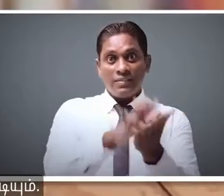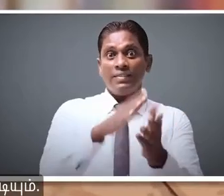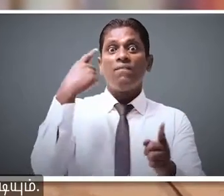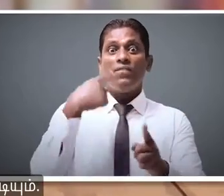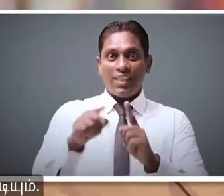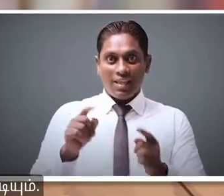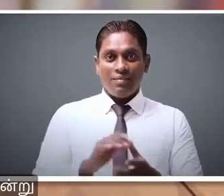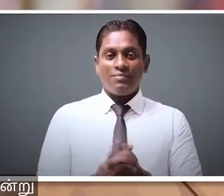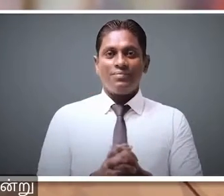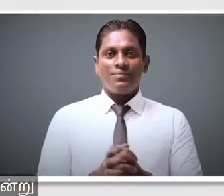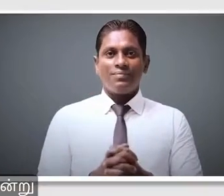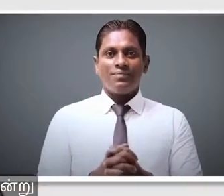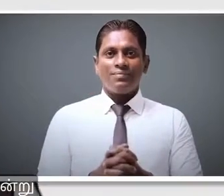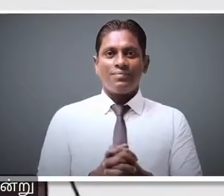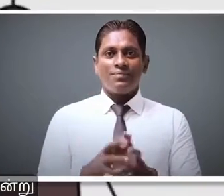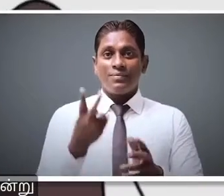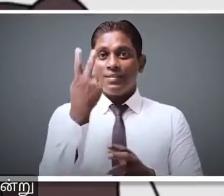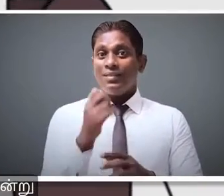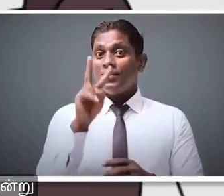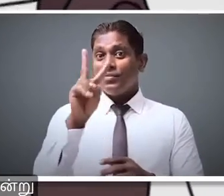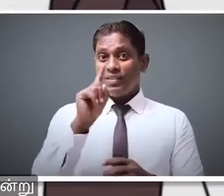அதனை பயன்படுத்த முடியும்.